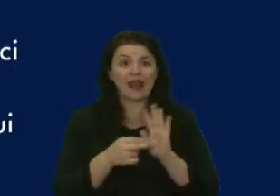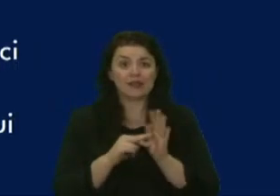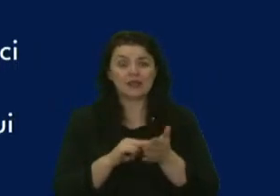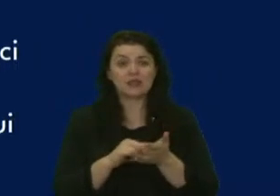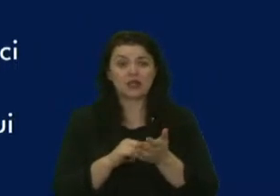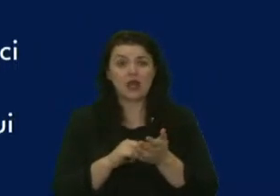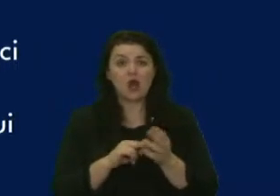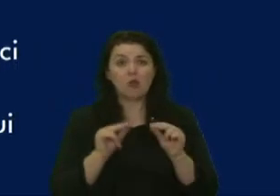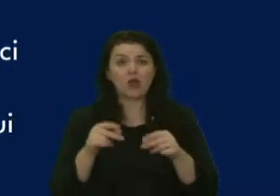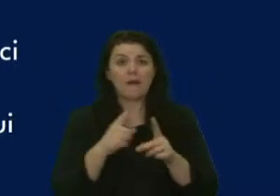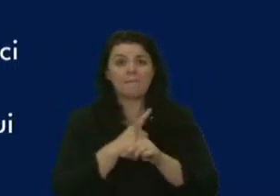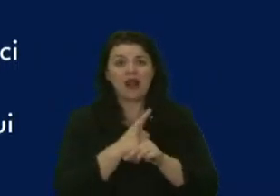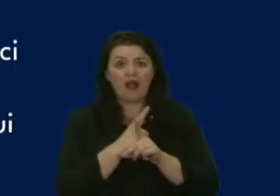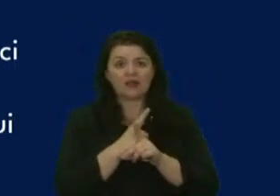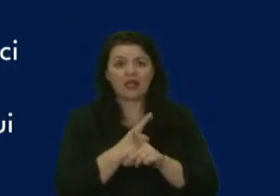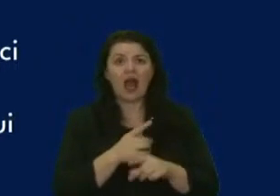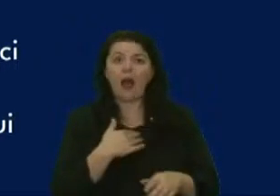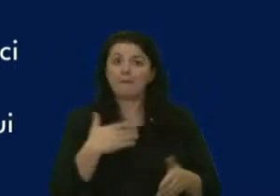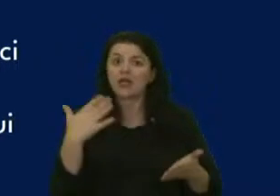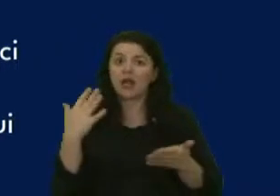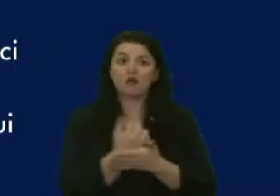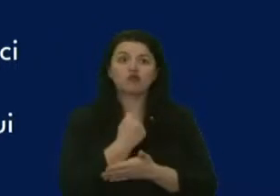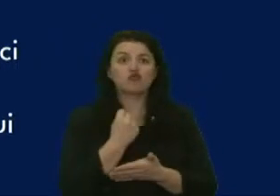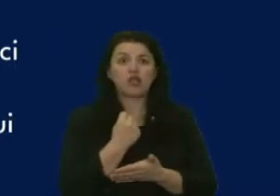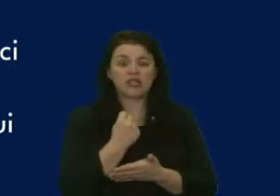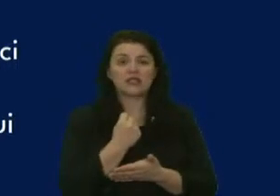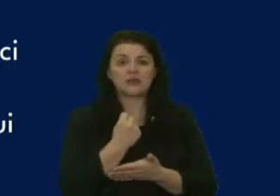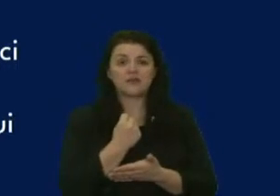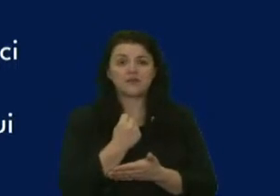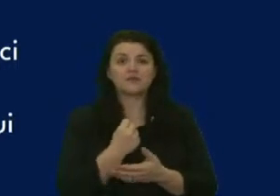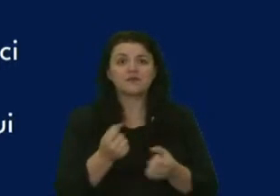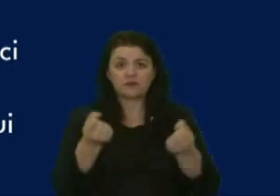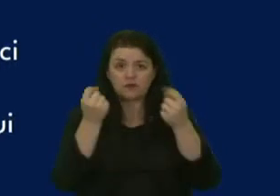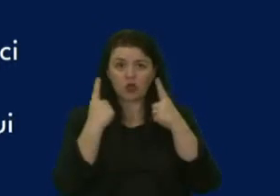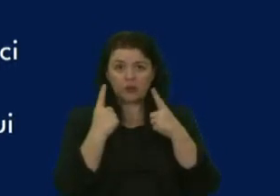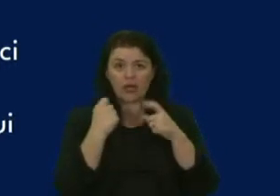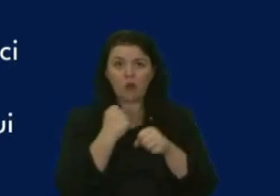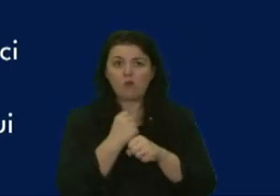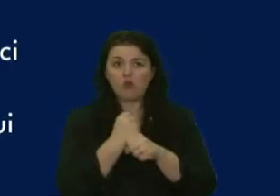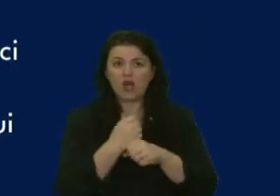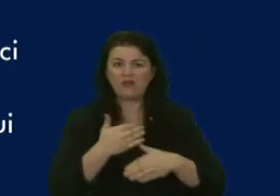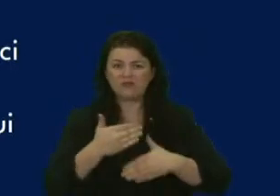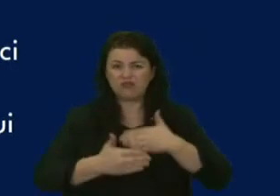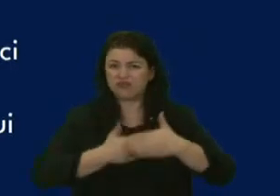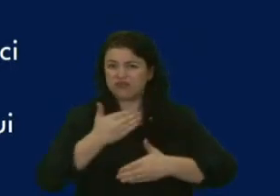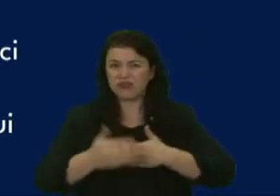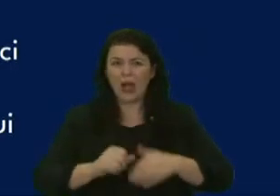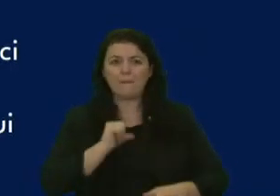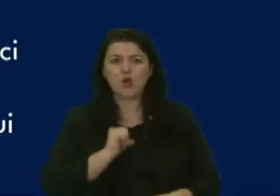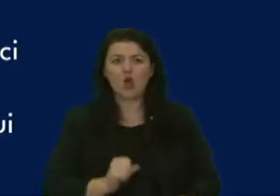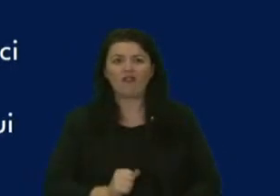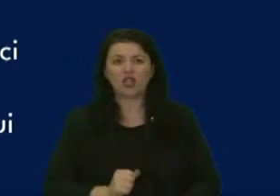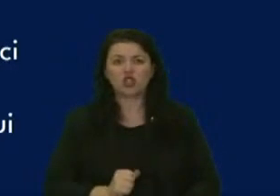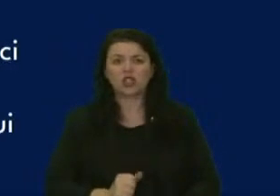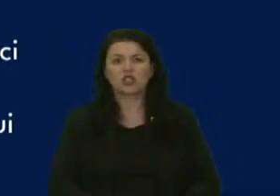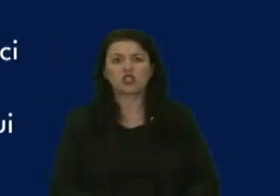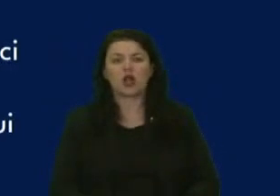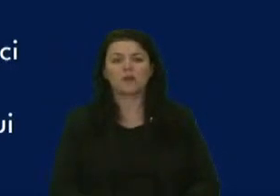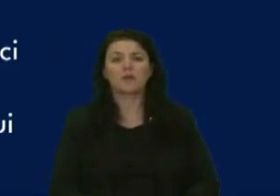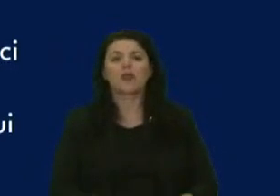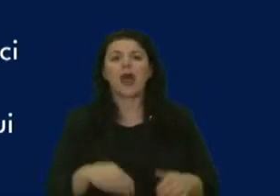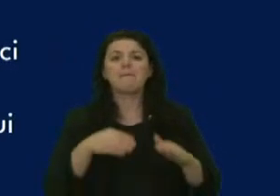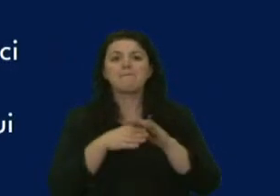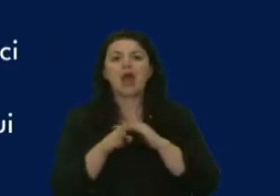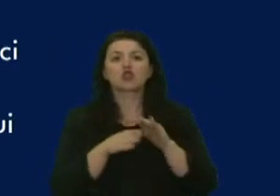trebuie să fie puse în practică dar am reușit să l ducem la la bun sfârșit printr o muncă serioasă a profesioniștilor metroul